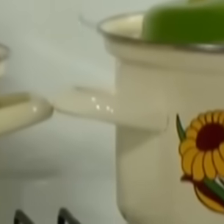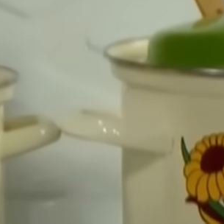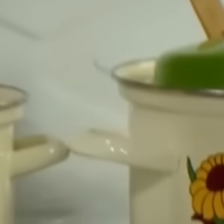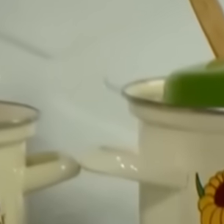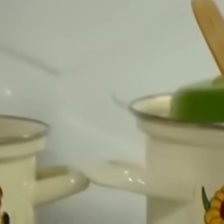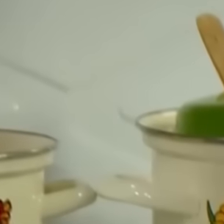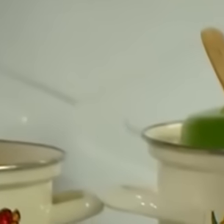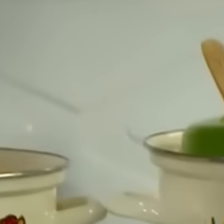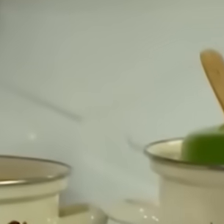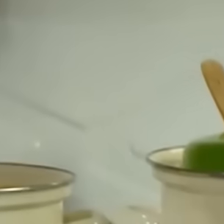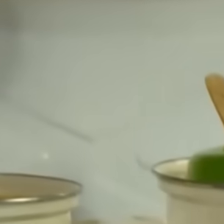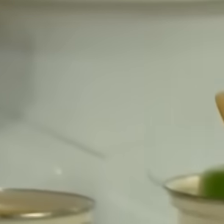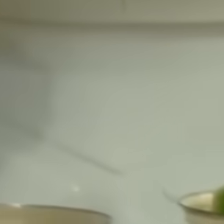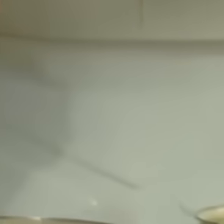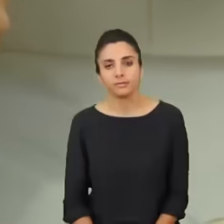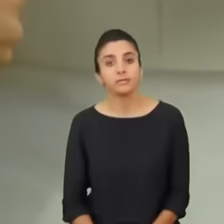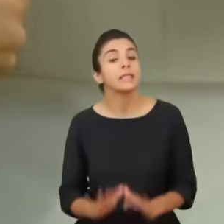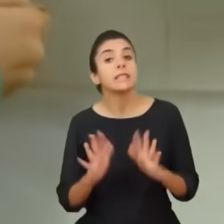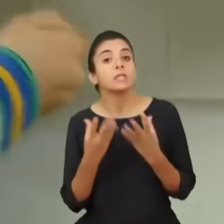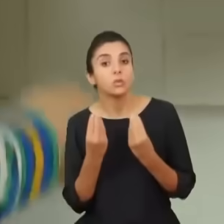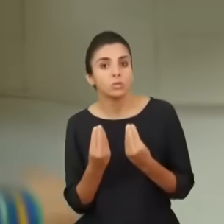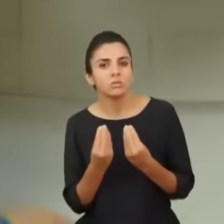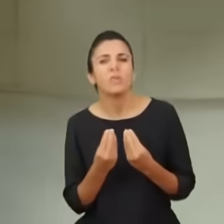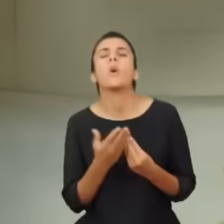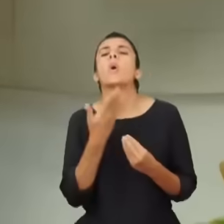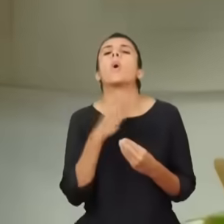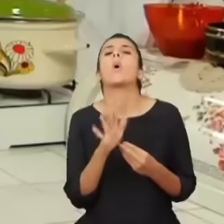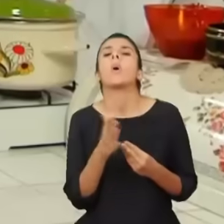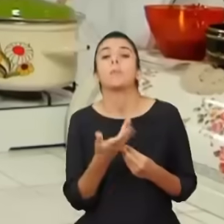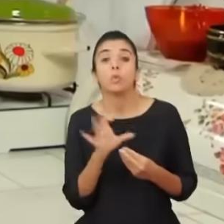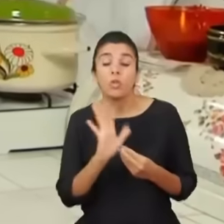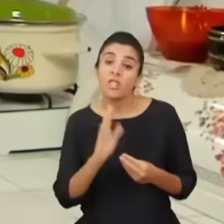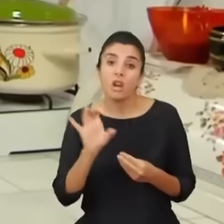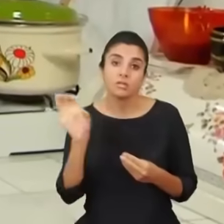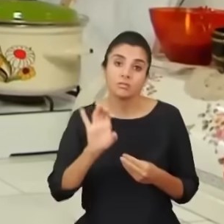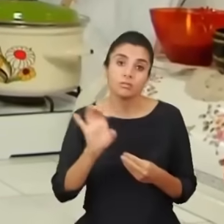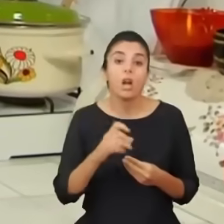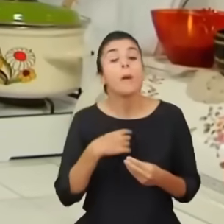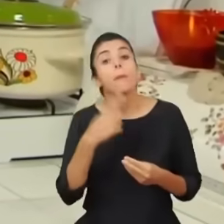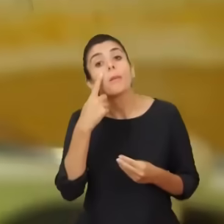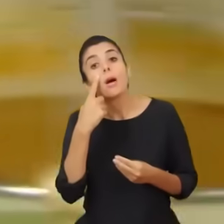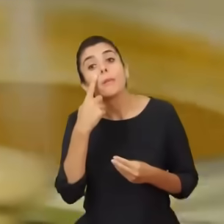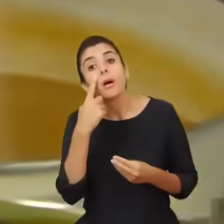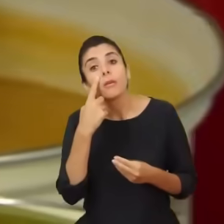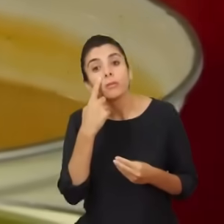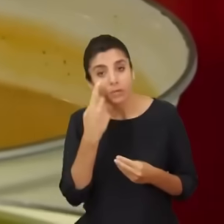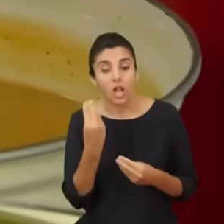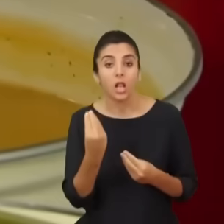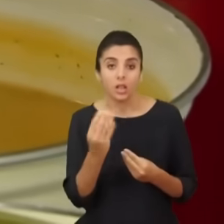Şahin çorbanın tadına baktı. Nasıl? Yakala. Biraz da atmak lazım. Bak göster bana ucundan. Ha tamam